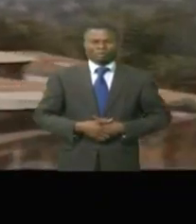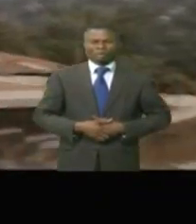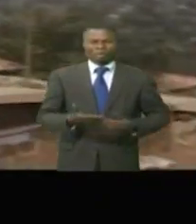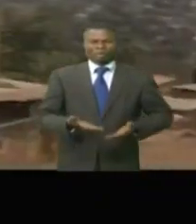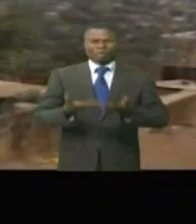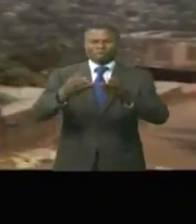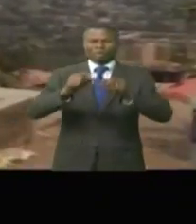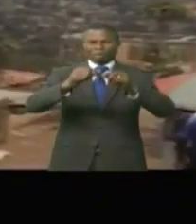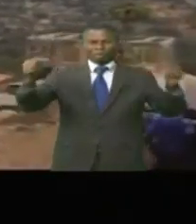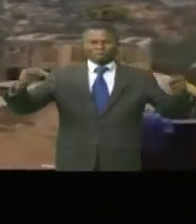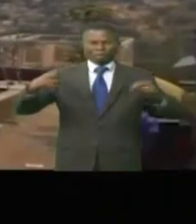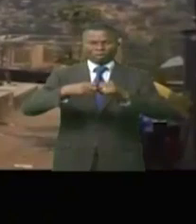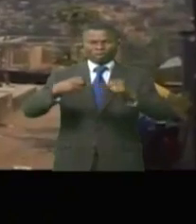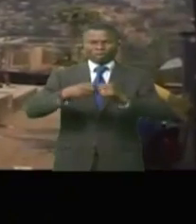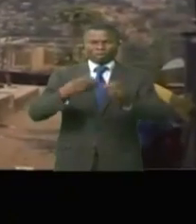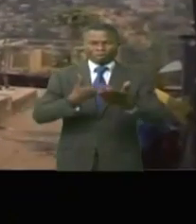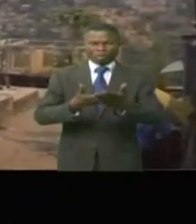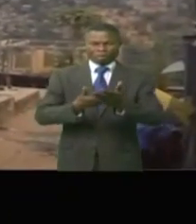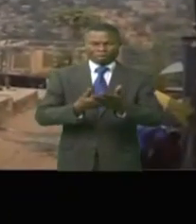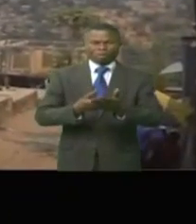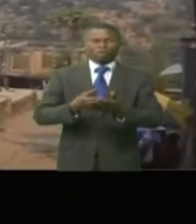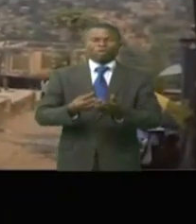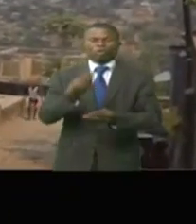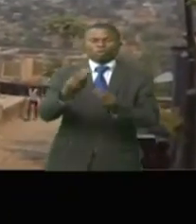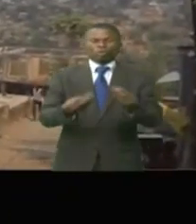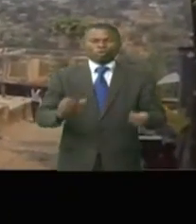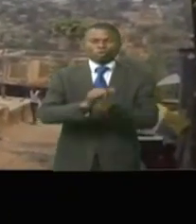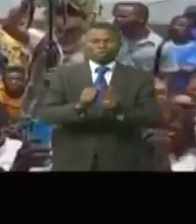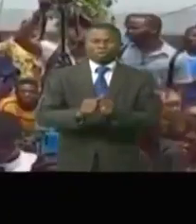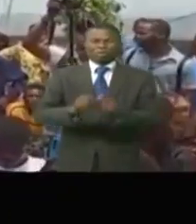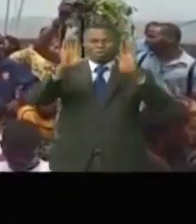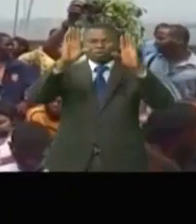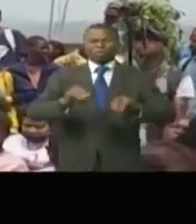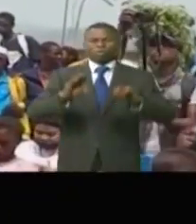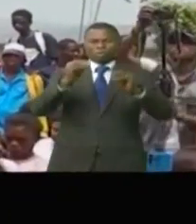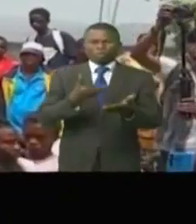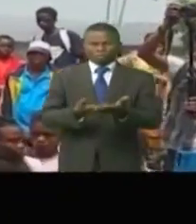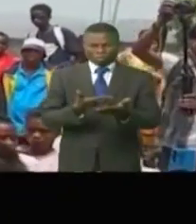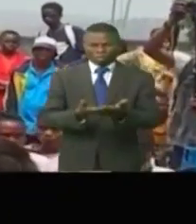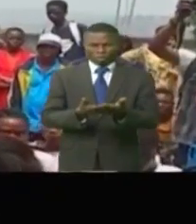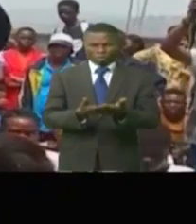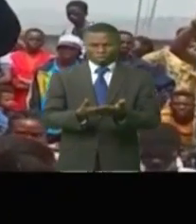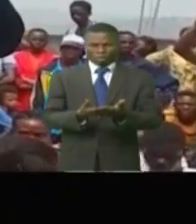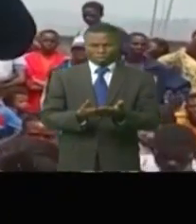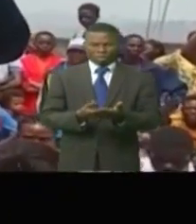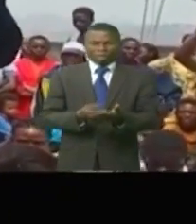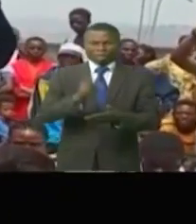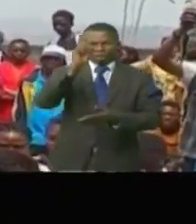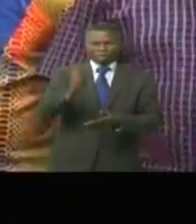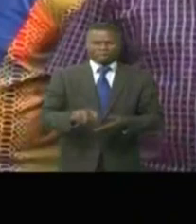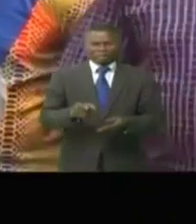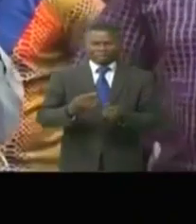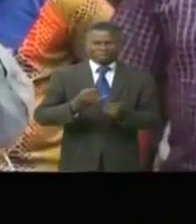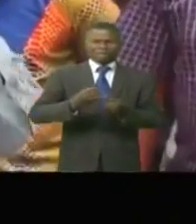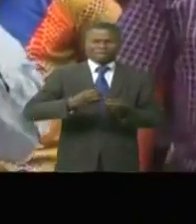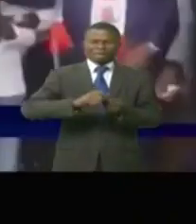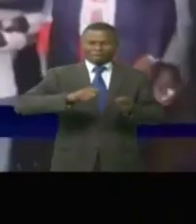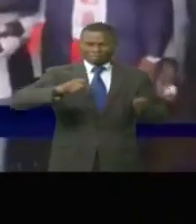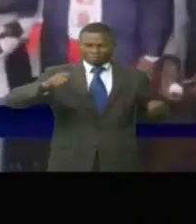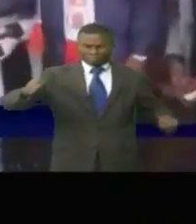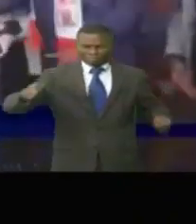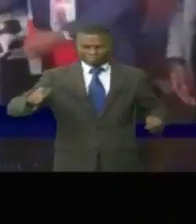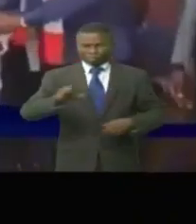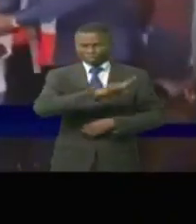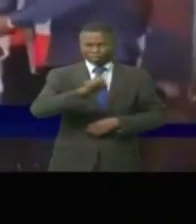sont déjà disponibles pour pallier au problème de coupures à répétition, dont 600 mètres pour la cité Pumbu et